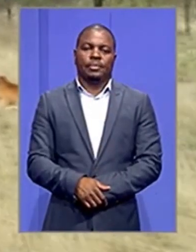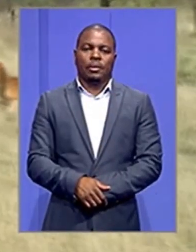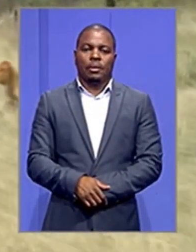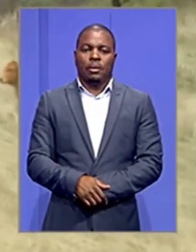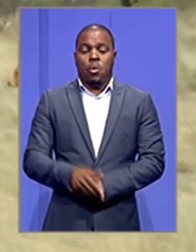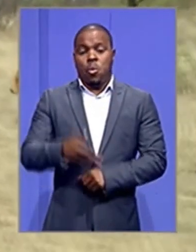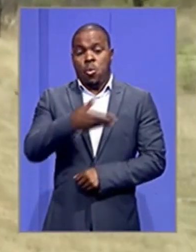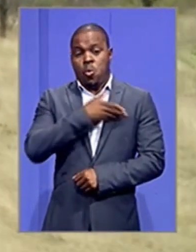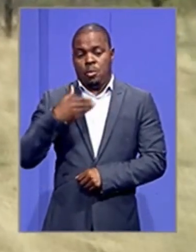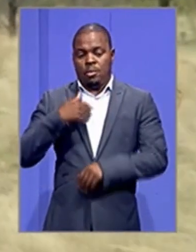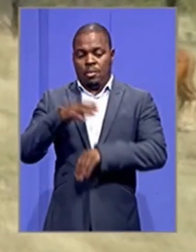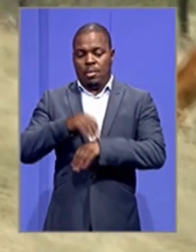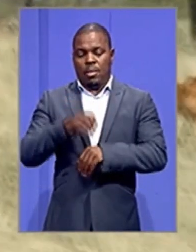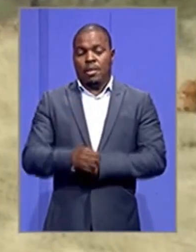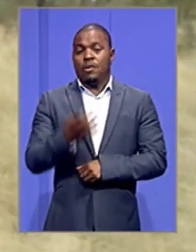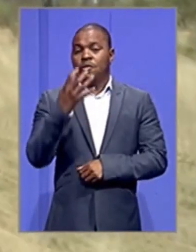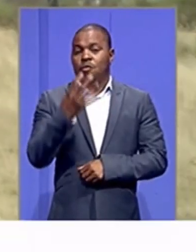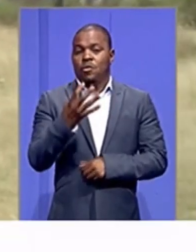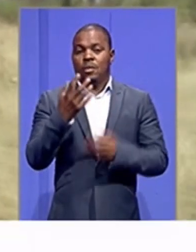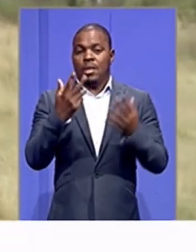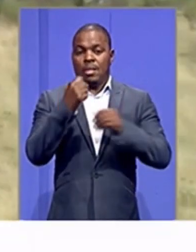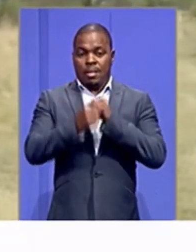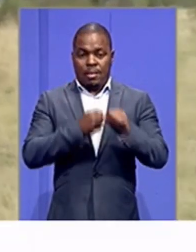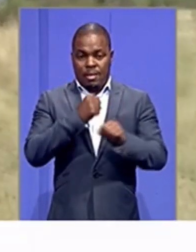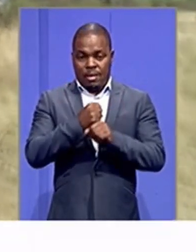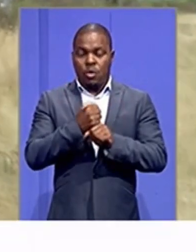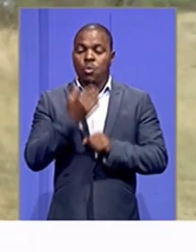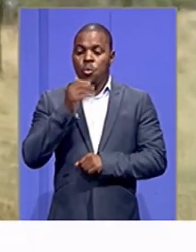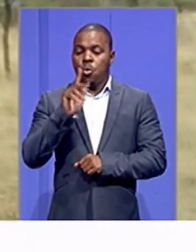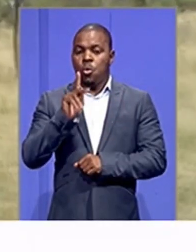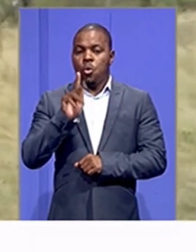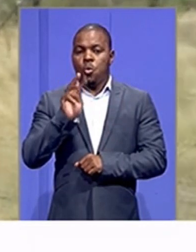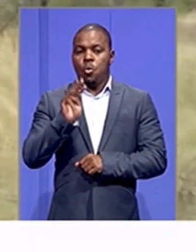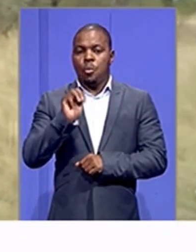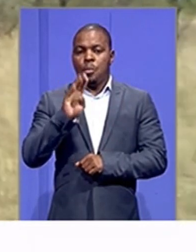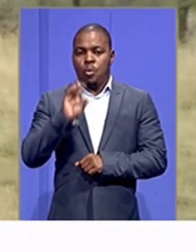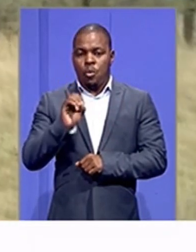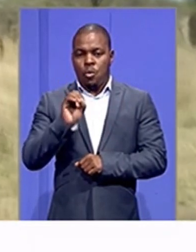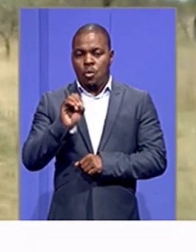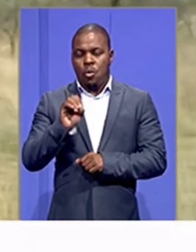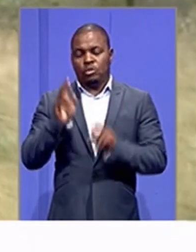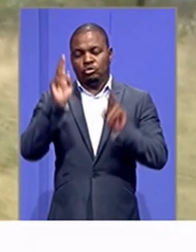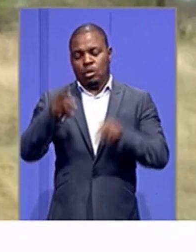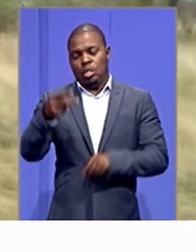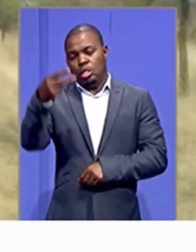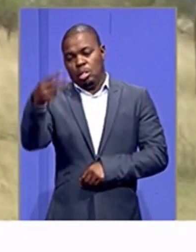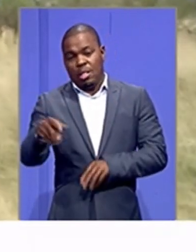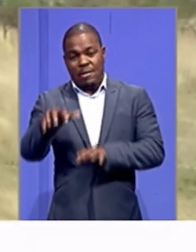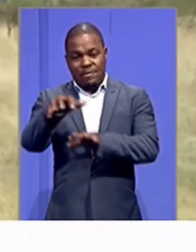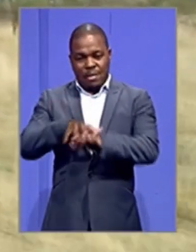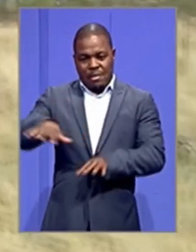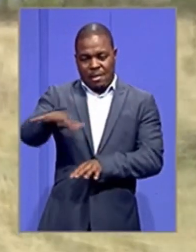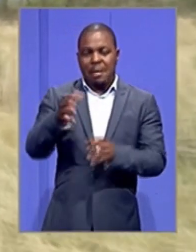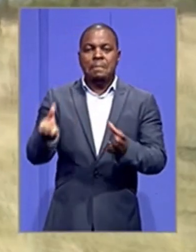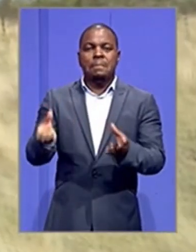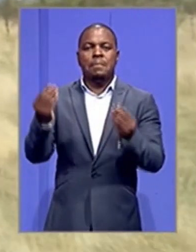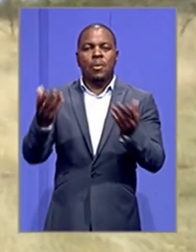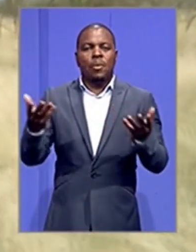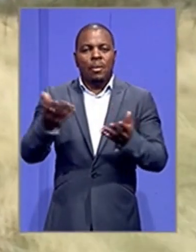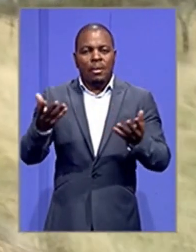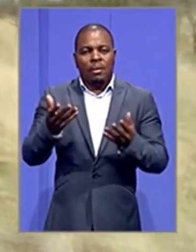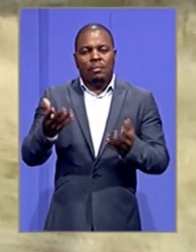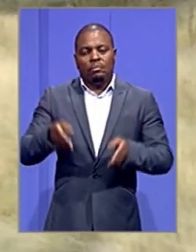Setopo sa mosadi wa mengwaga ye 46 Chisemango Gumbo se hweditšwe ka polasing ye ya go ipata le mmila wa matlala ka sešego